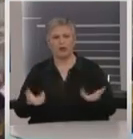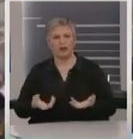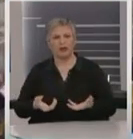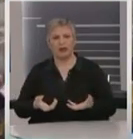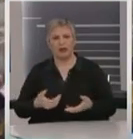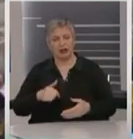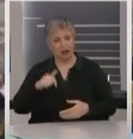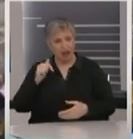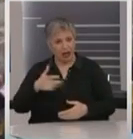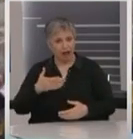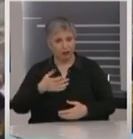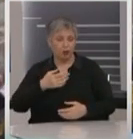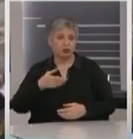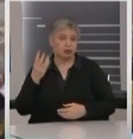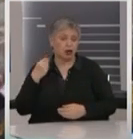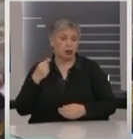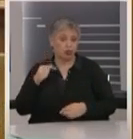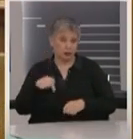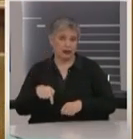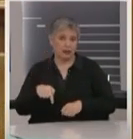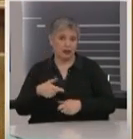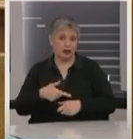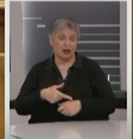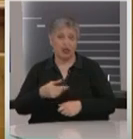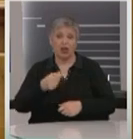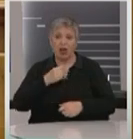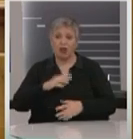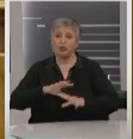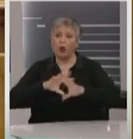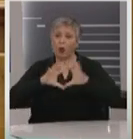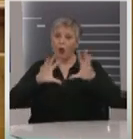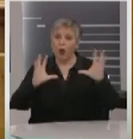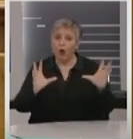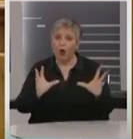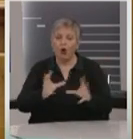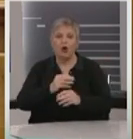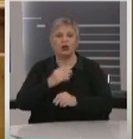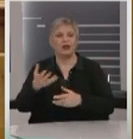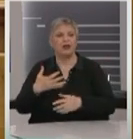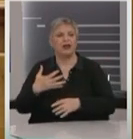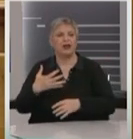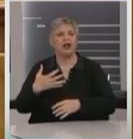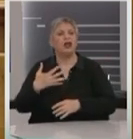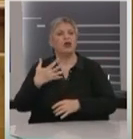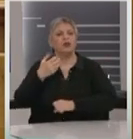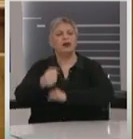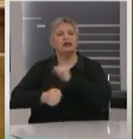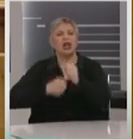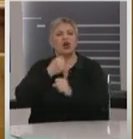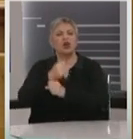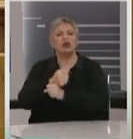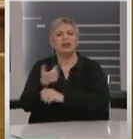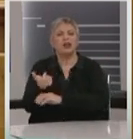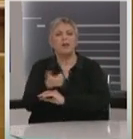Διότι αυτό το οποίο ακούσαμε σήμερα στη Βουλή, όλους ένα τσουβάλι, τους πενταετής πυροσβέστες που εμείς